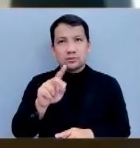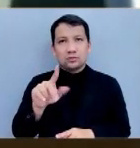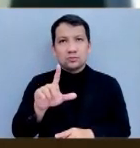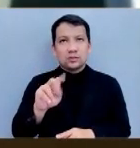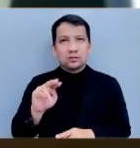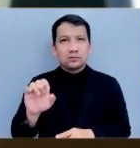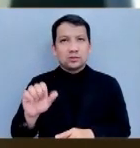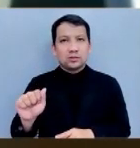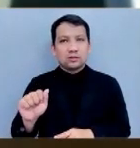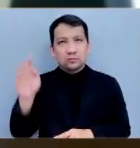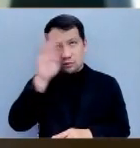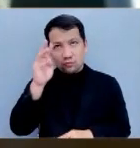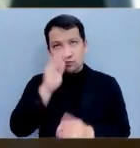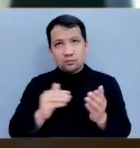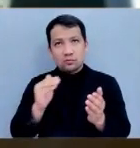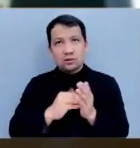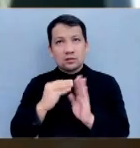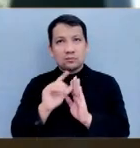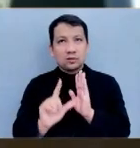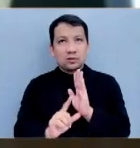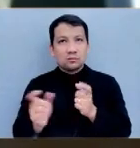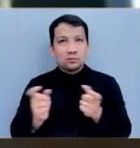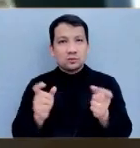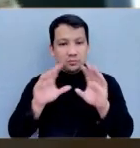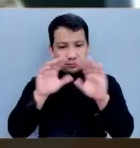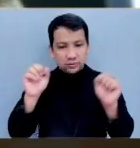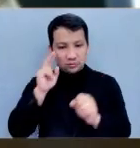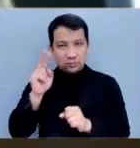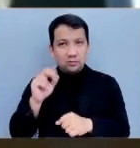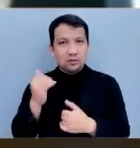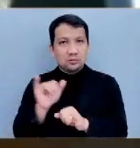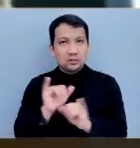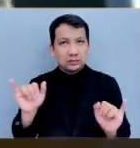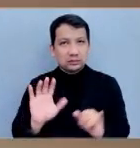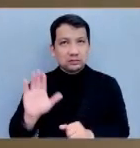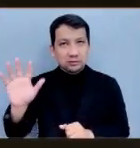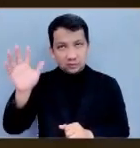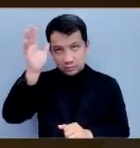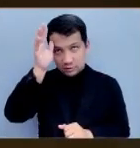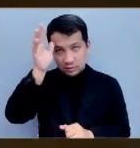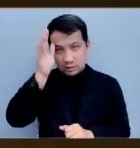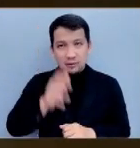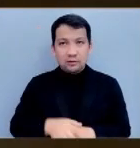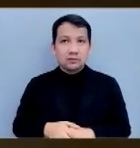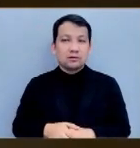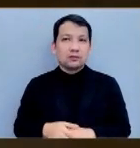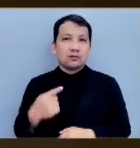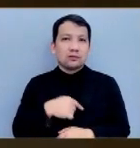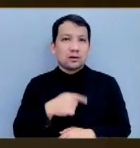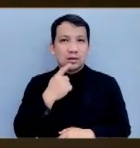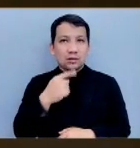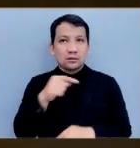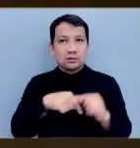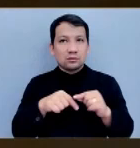ilang mangamba na mauuwi sa martial law ang pamalakad ni PBBM gaya ng ginawa ng kanyang ama. It's hard to imagine for me that this president